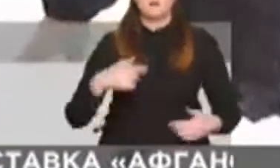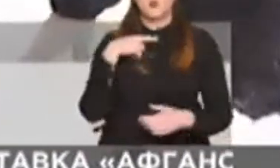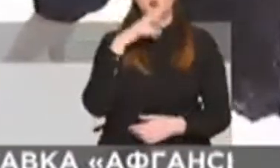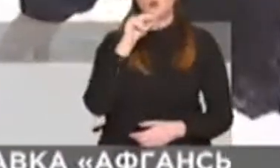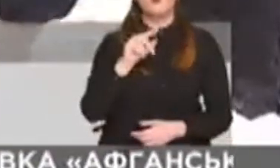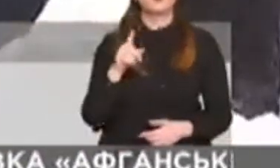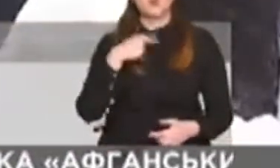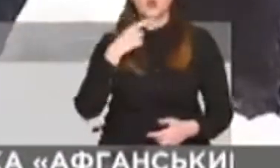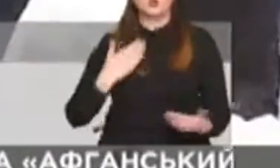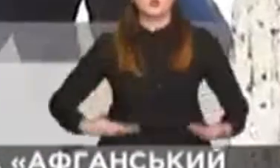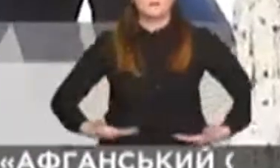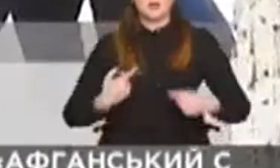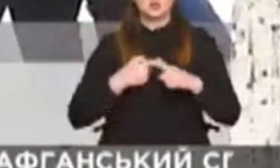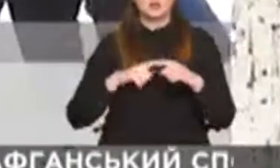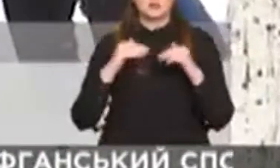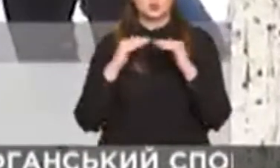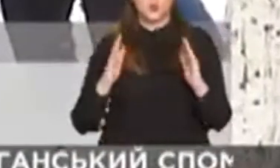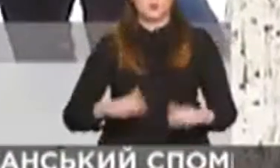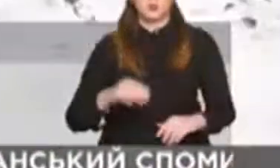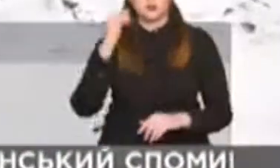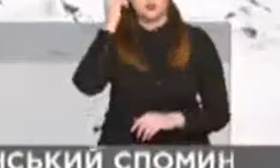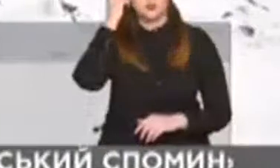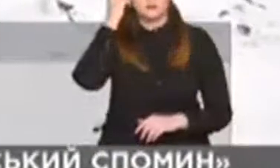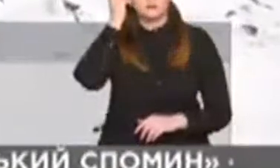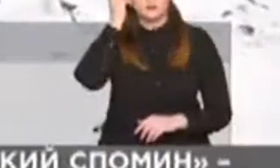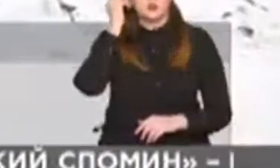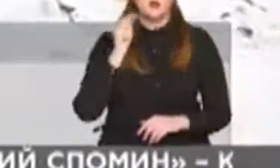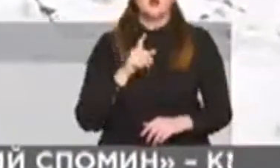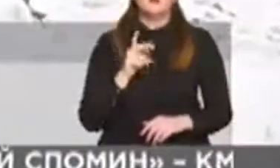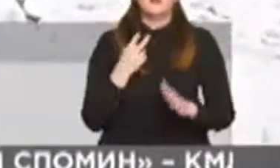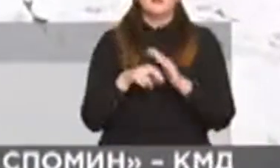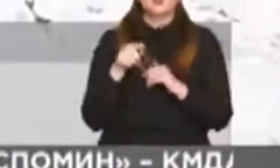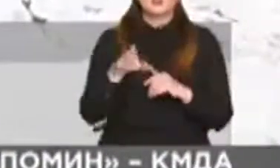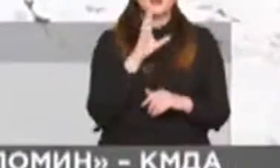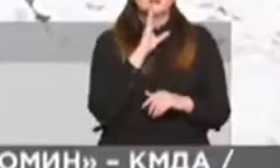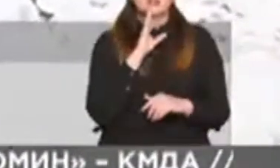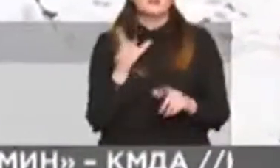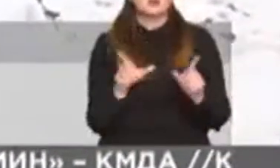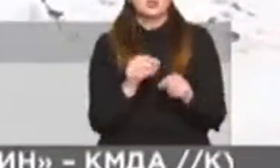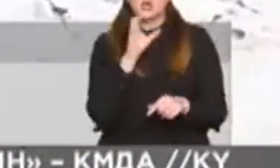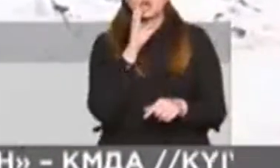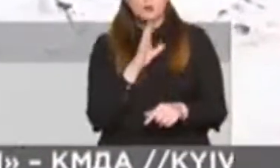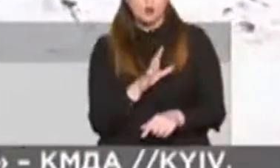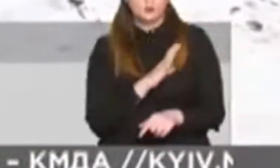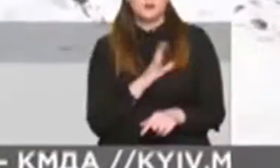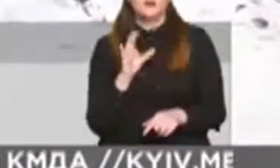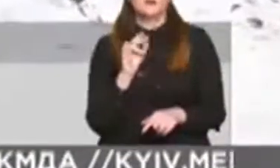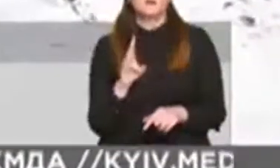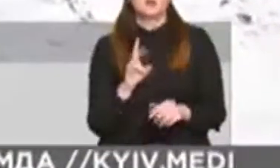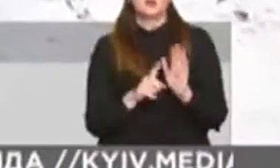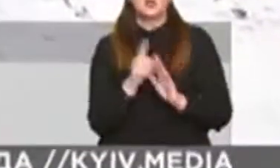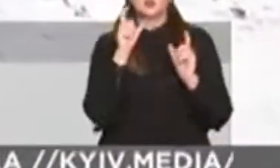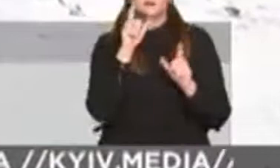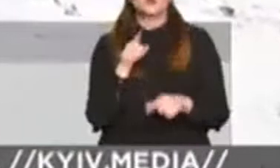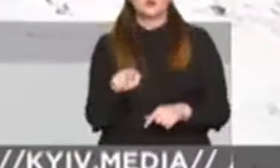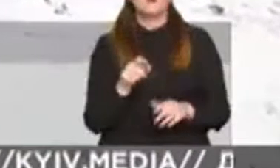кажуть мешканці цього будинку. Він вийшов туди. Там дівчинка з собакою була. І він почав